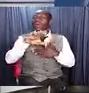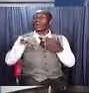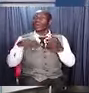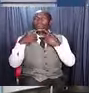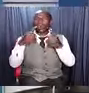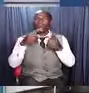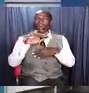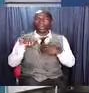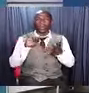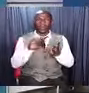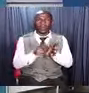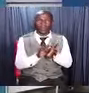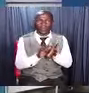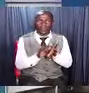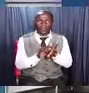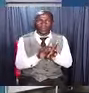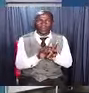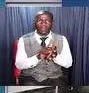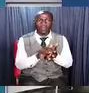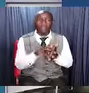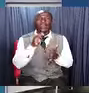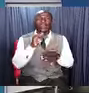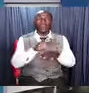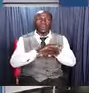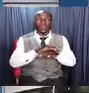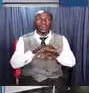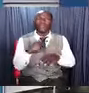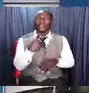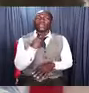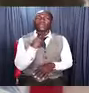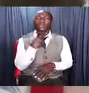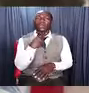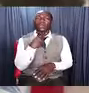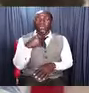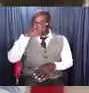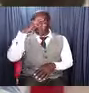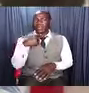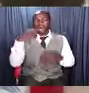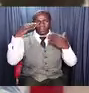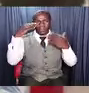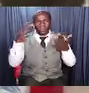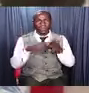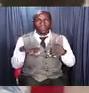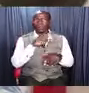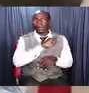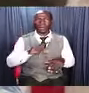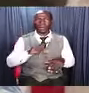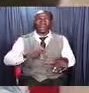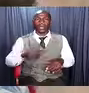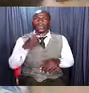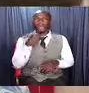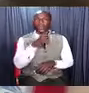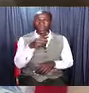I told you all that. Sasa mimi siwaiti watumwa tena. So I no longer call you servant. Bana mtumwa hajui atendalo. Because a servant doesn't know what they do. Yote mimi